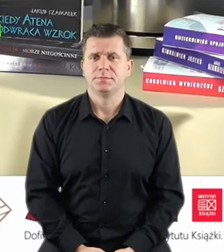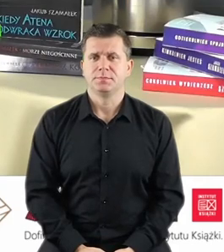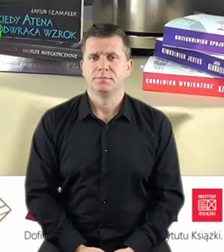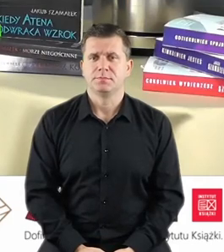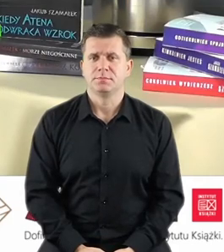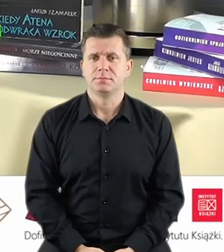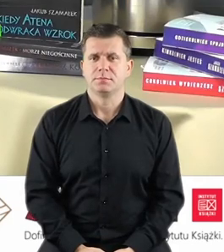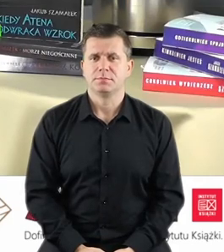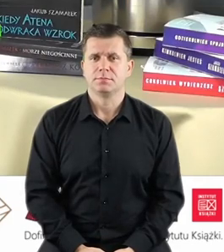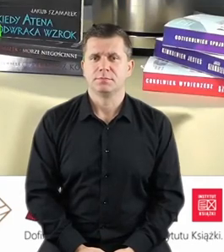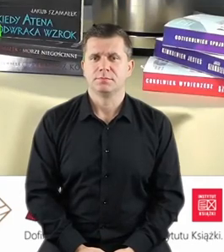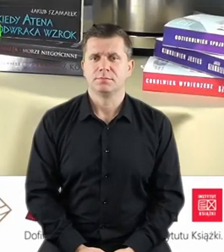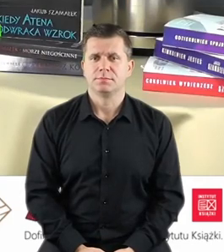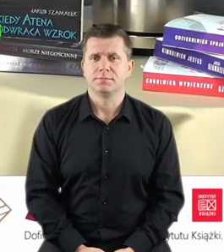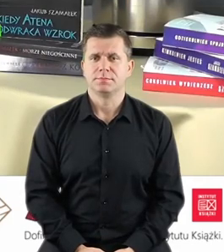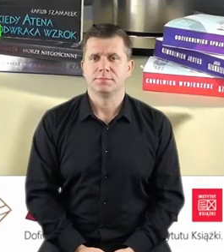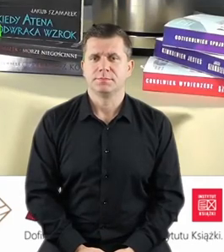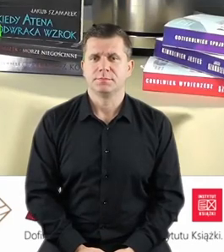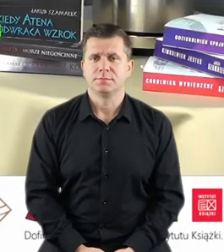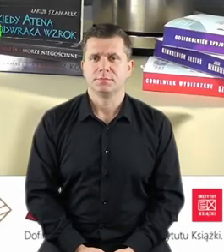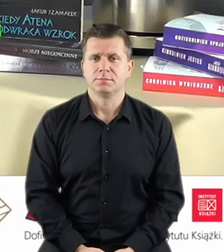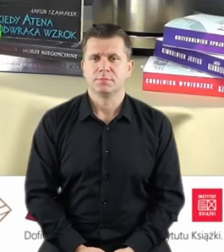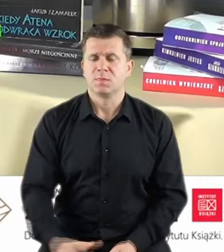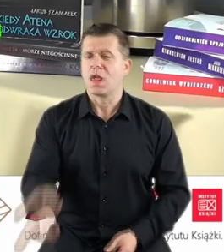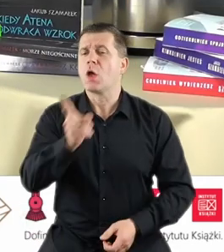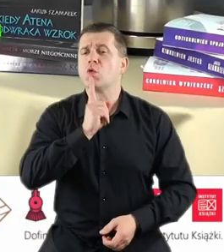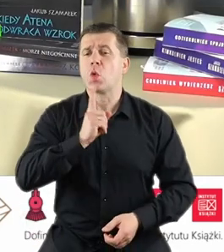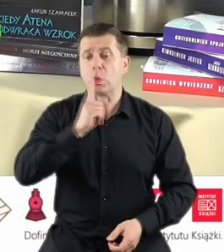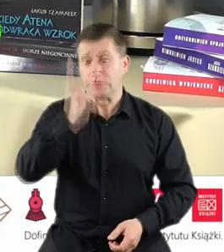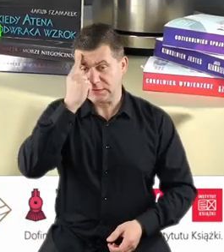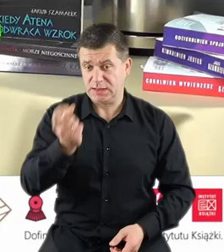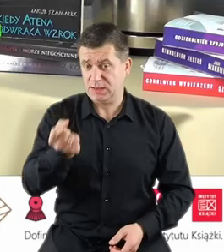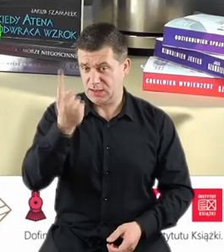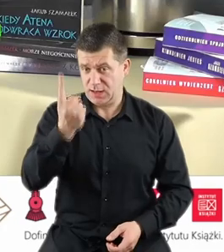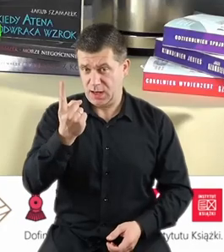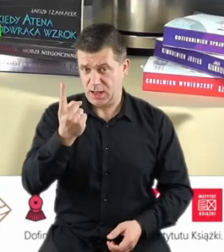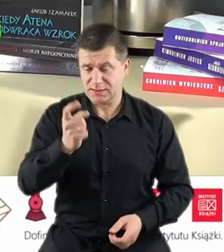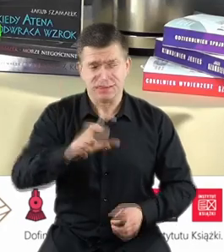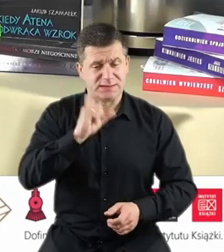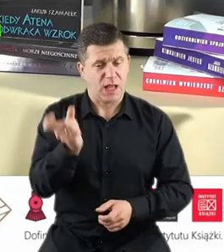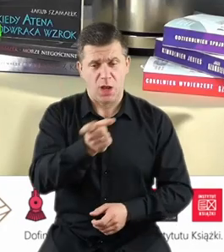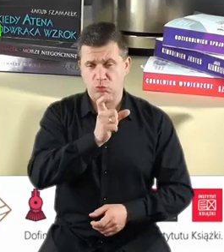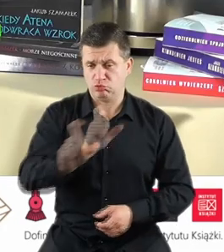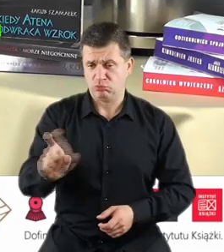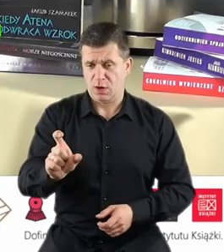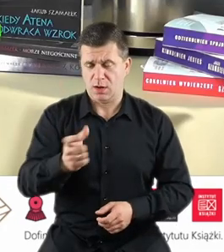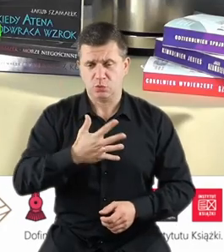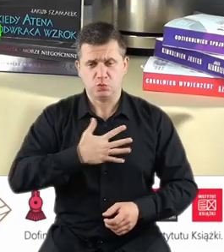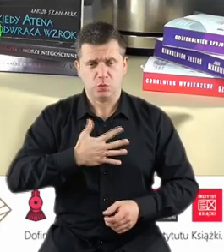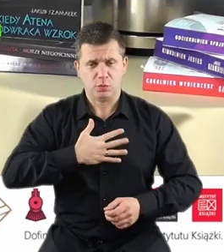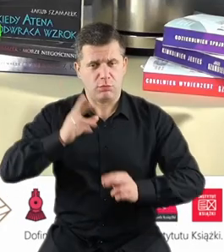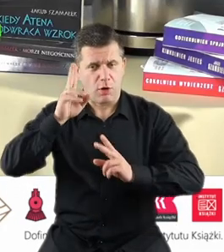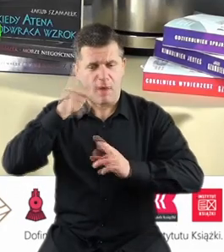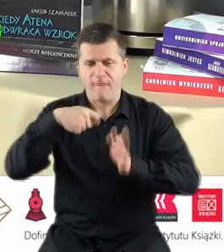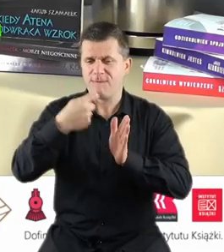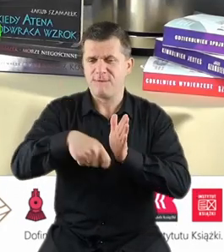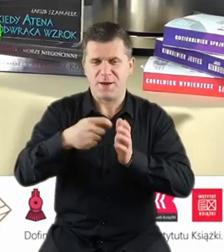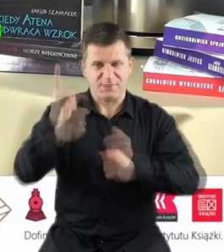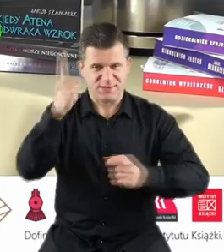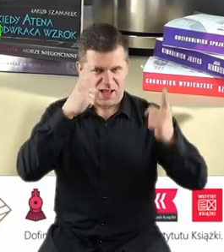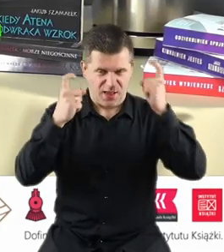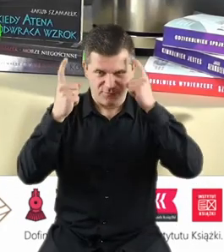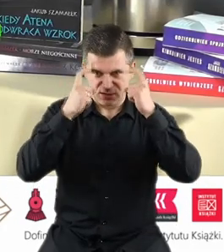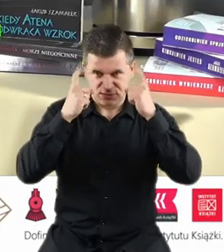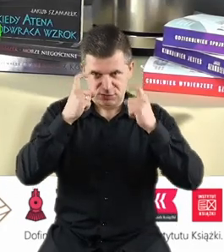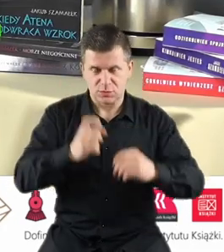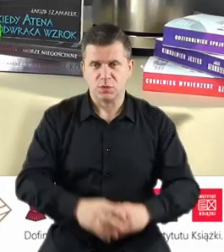takim luddytą, no to sztuczna inteligencja, która jakby cały czas gdzieś tam się kojarzy z filmami science fiction, a